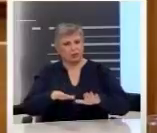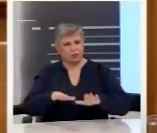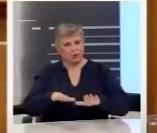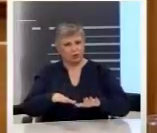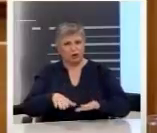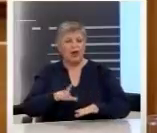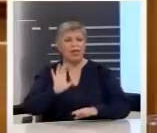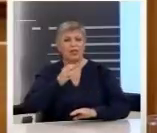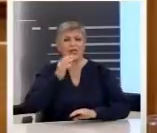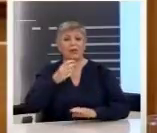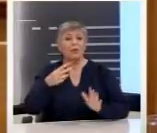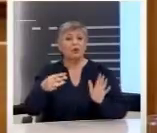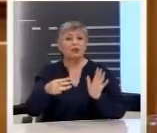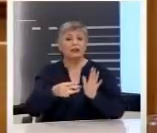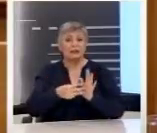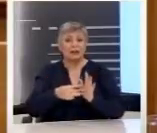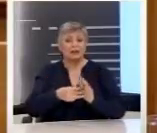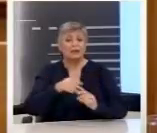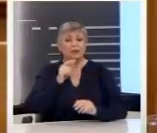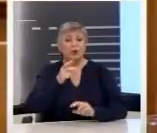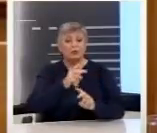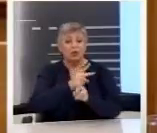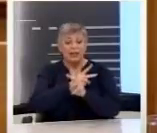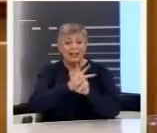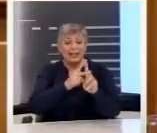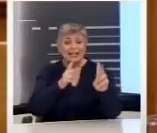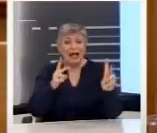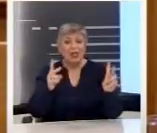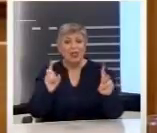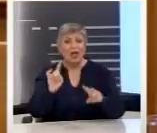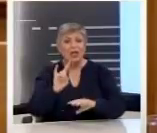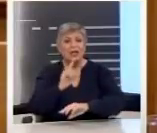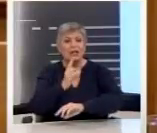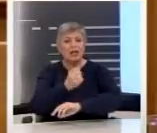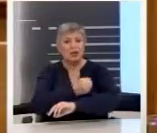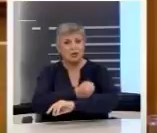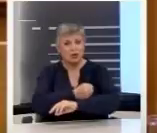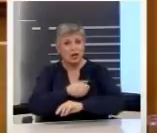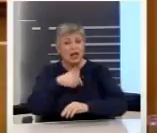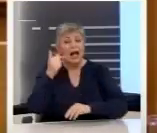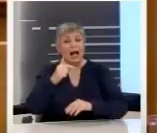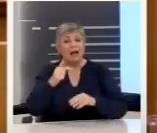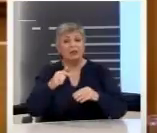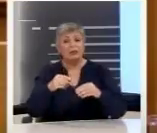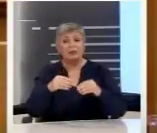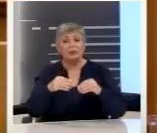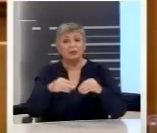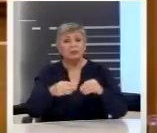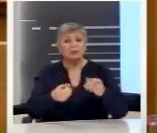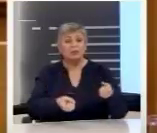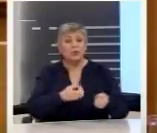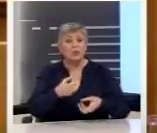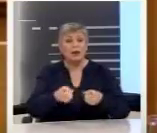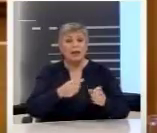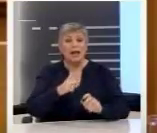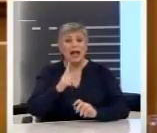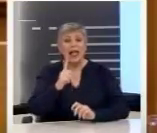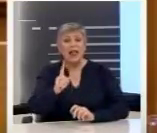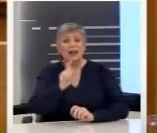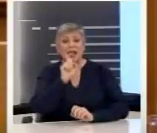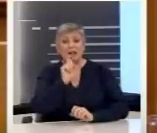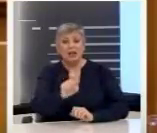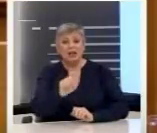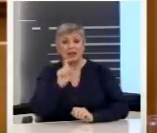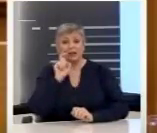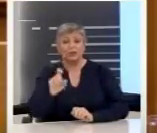καθαρής ηρωίνης κοστίζει στην παραγωγή $1 εκατομμύριο, και